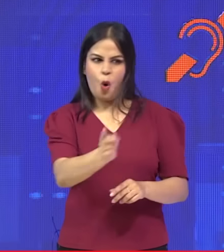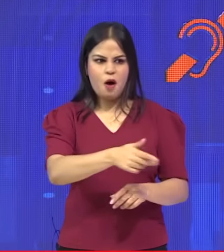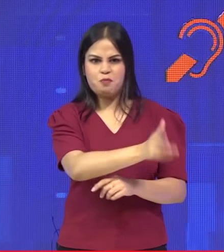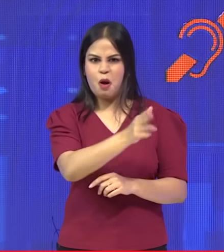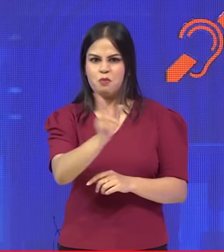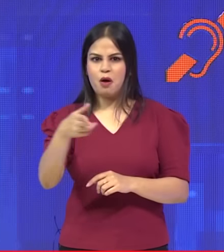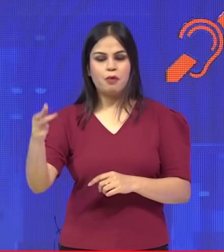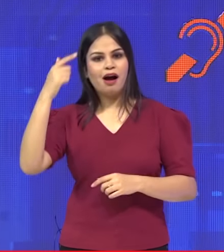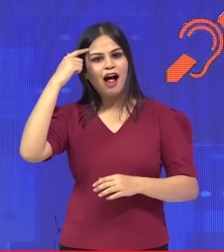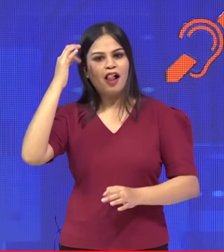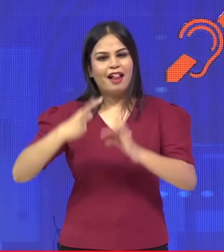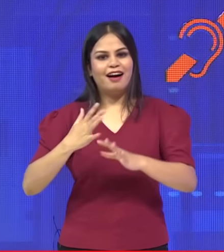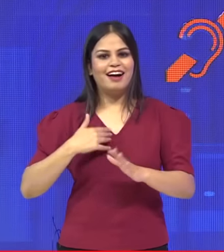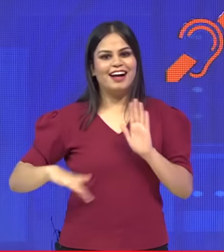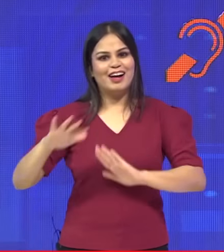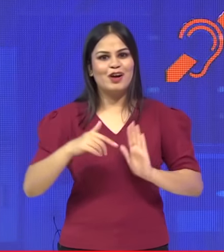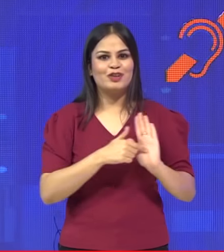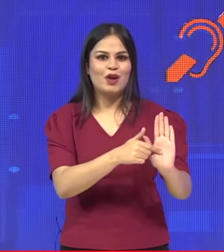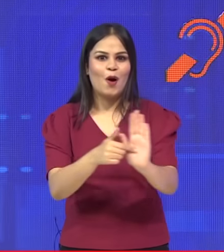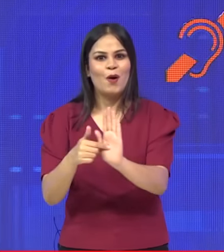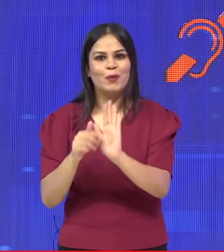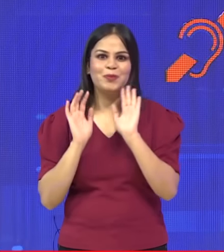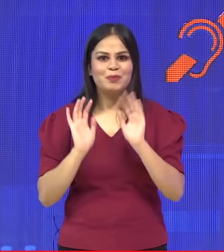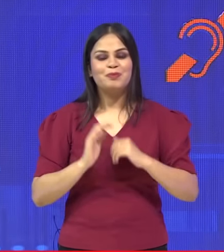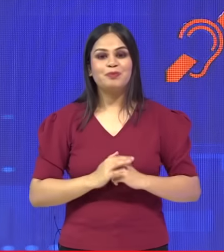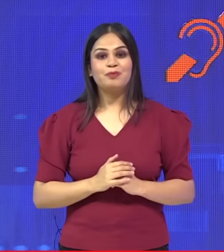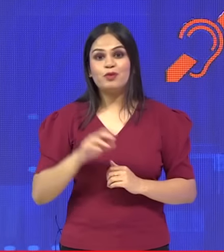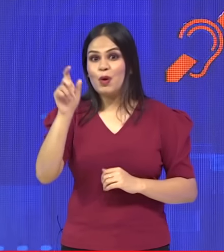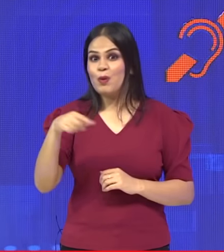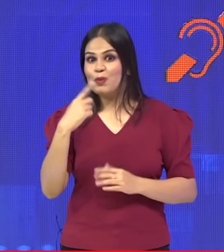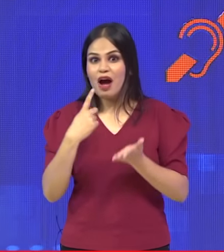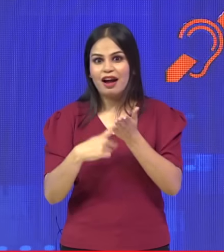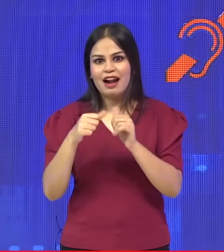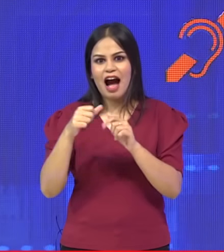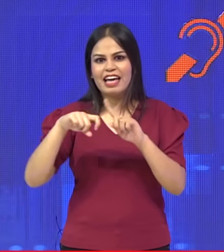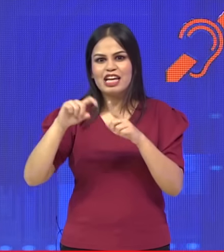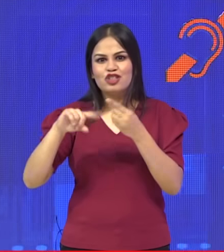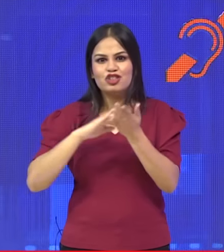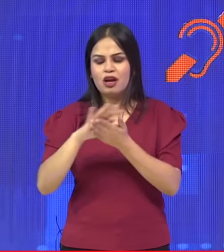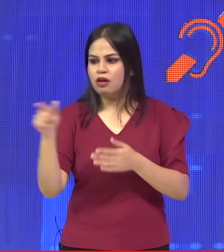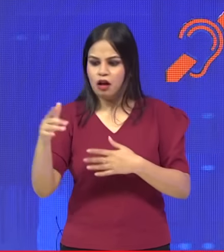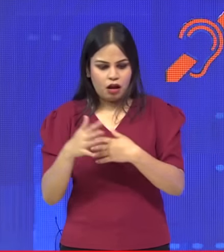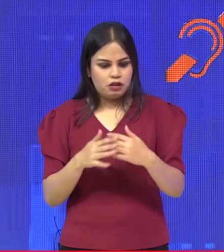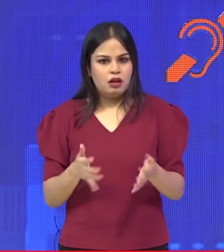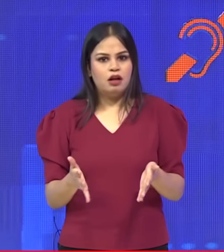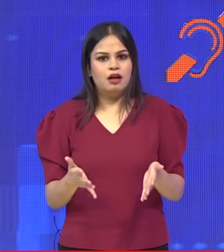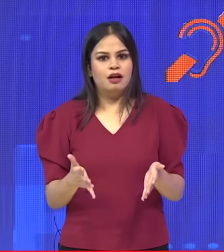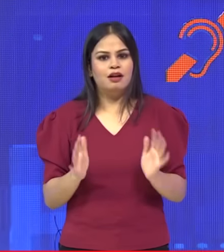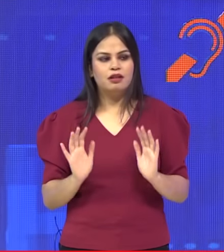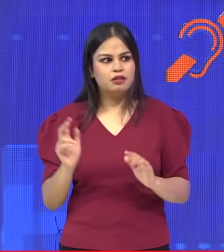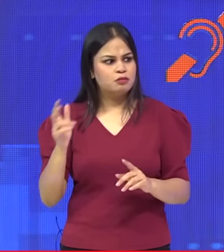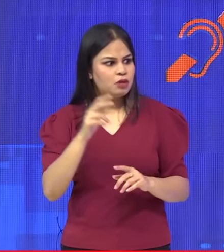जॉन के अंदर सब राकेश जी एकदम हाथ कम करने लगे राकेश जी के ऐसा कौन नहीं